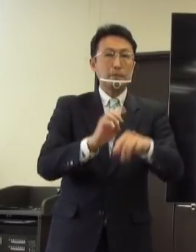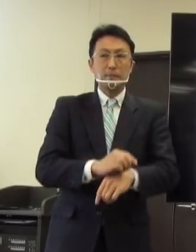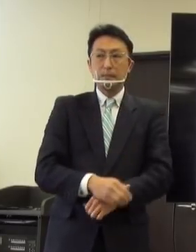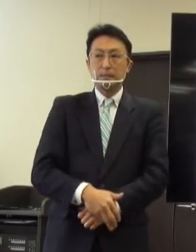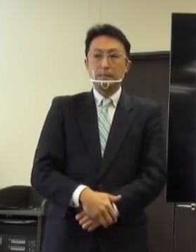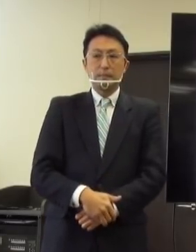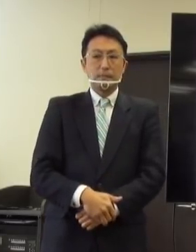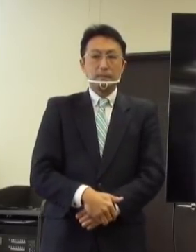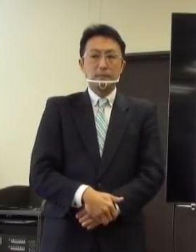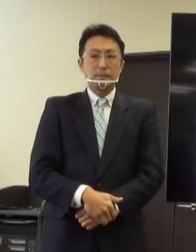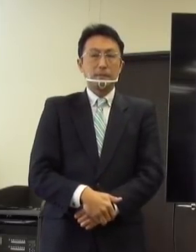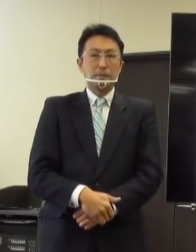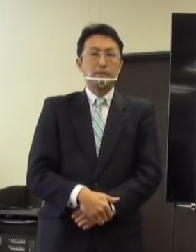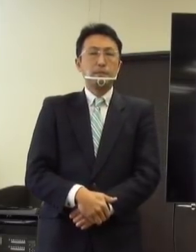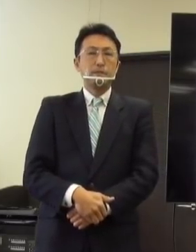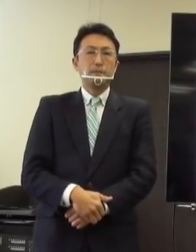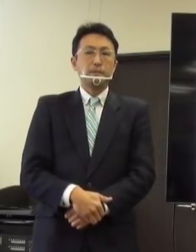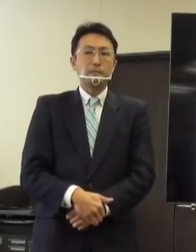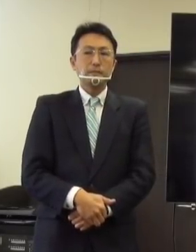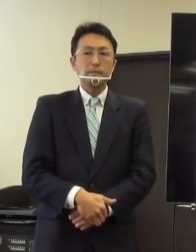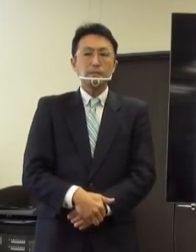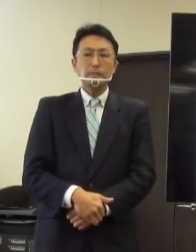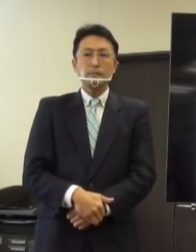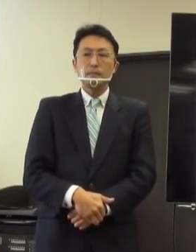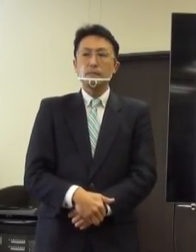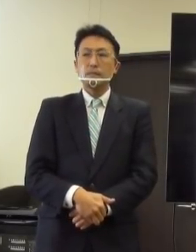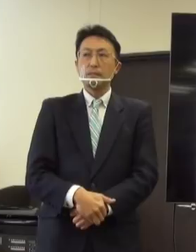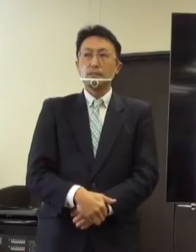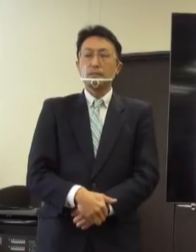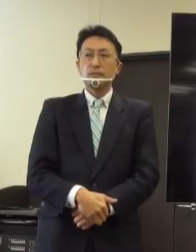後ほど今ここでやりましょう。はい、